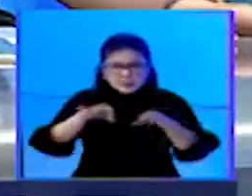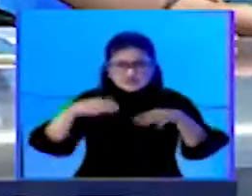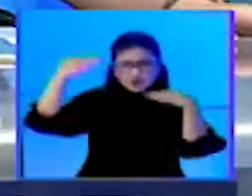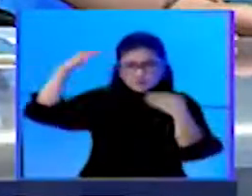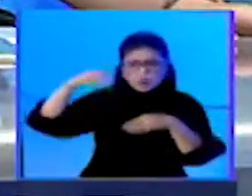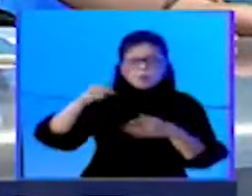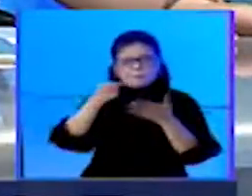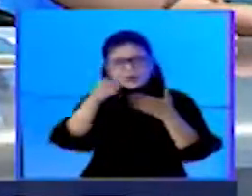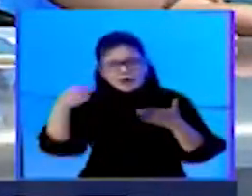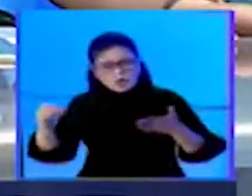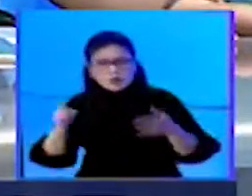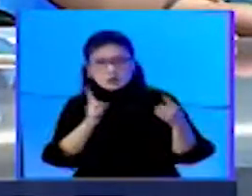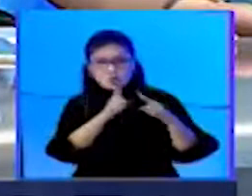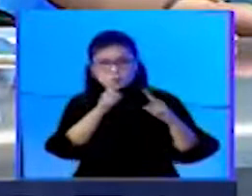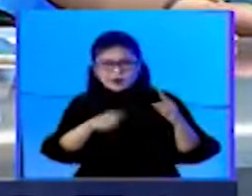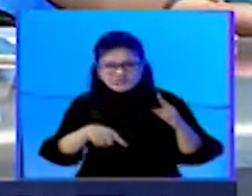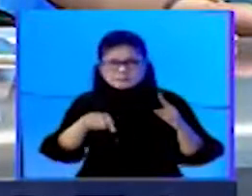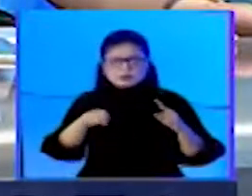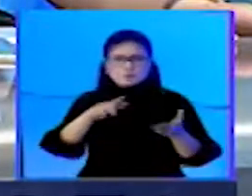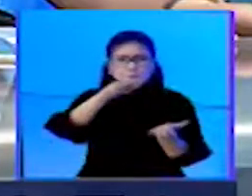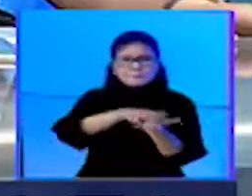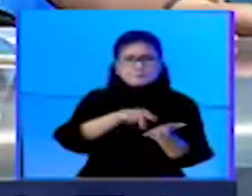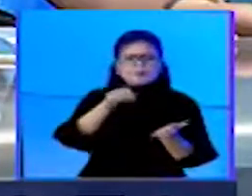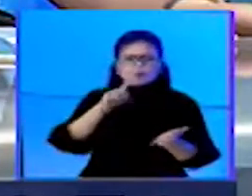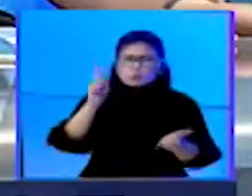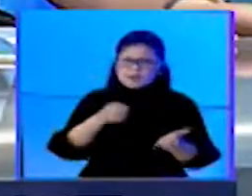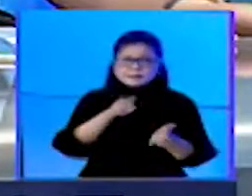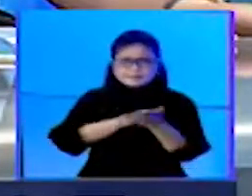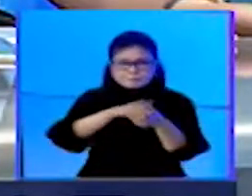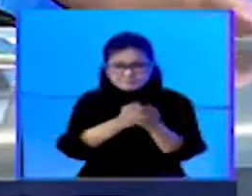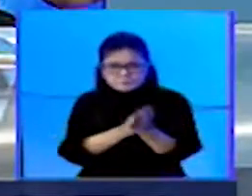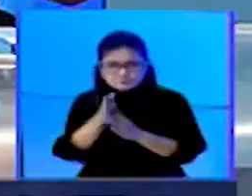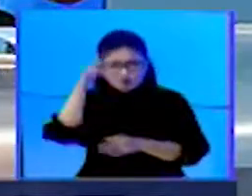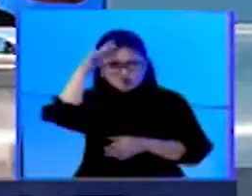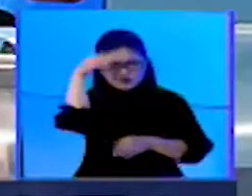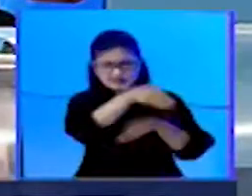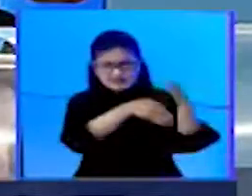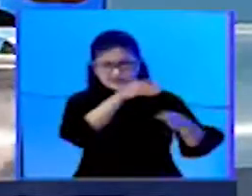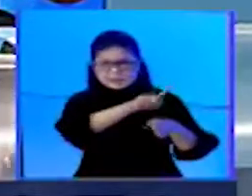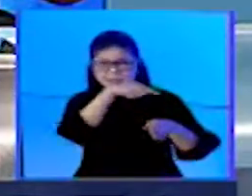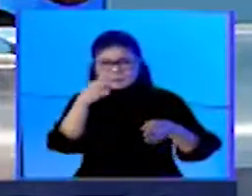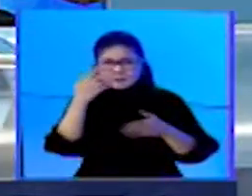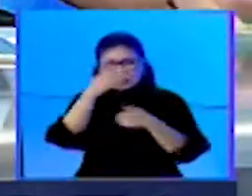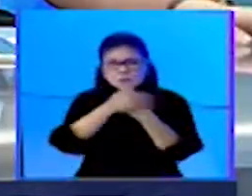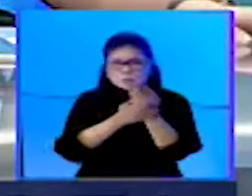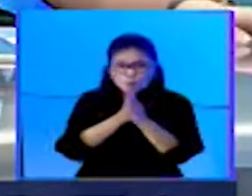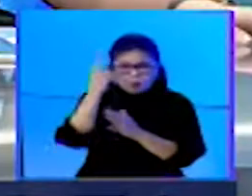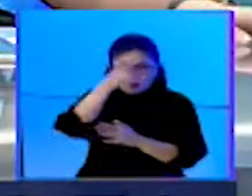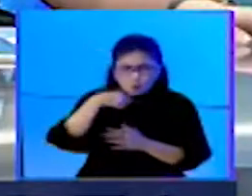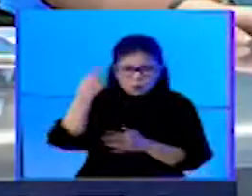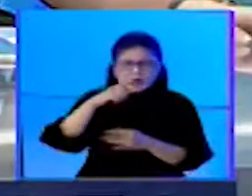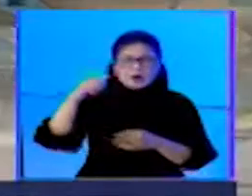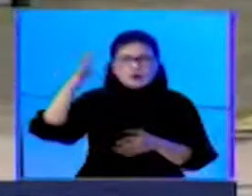sejumlah foto kesehatan telah diterapkan seperti wajib mencuci tangan bagi pengunjung hingga penggunaan facial bagi seluruh karyawan